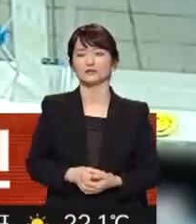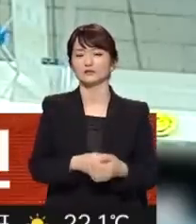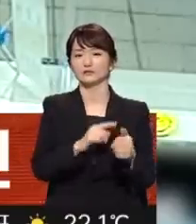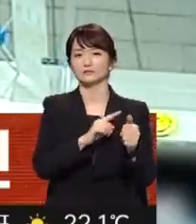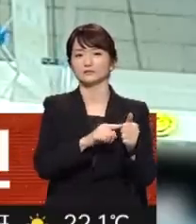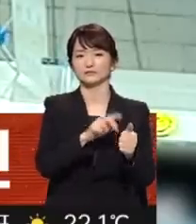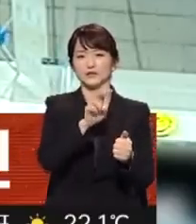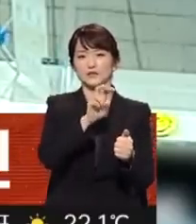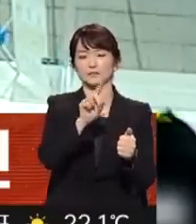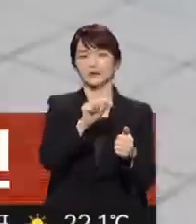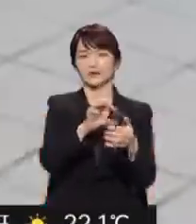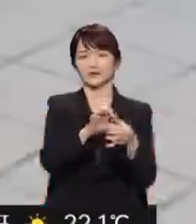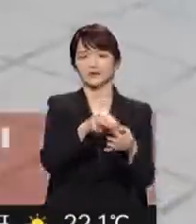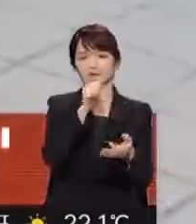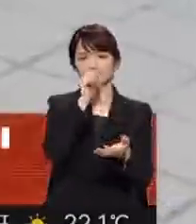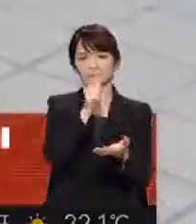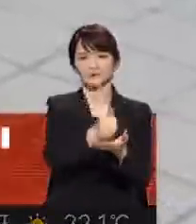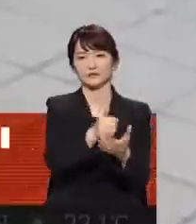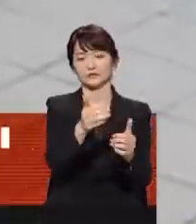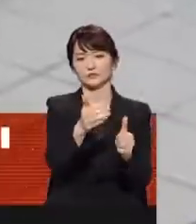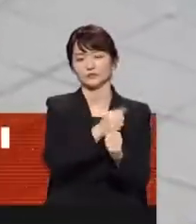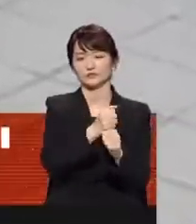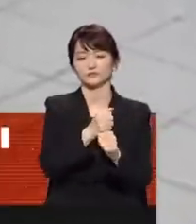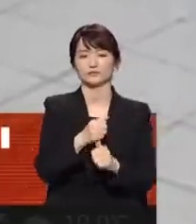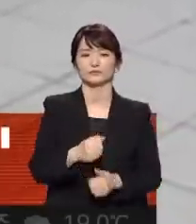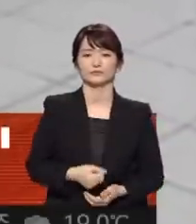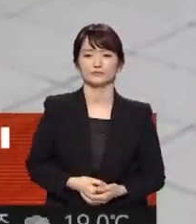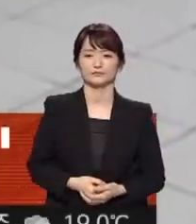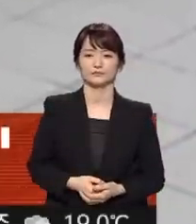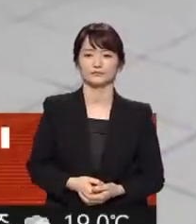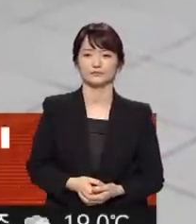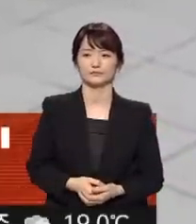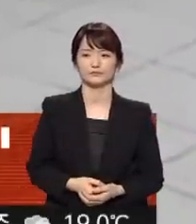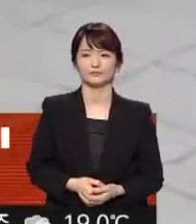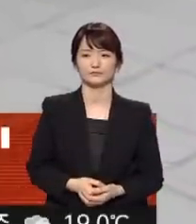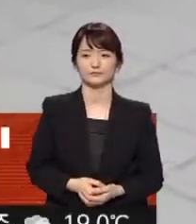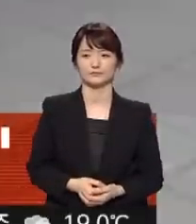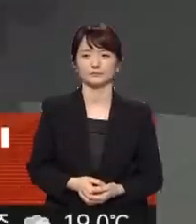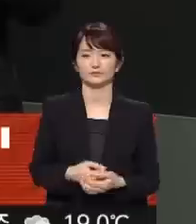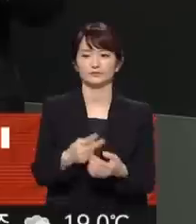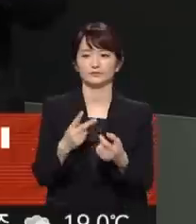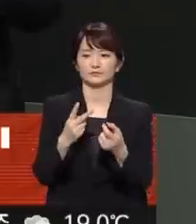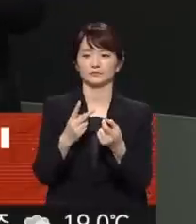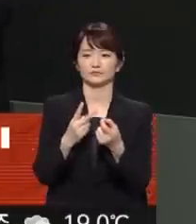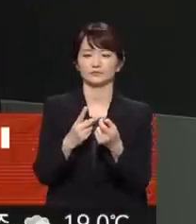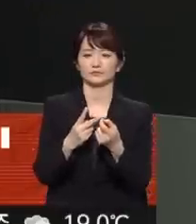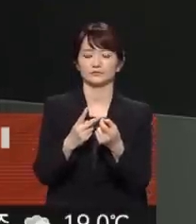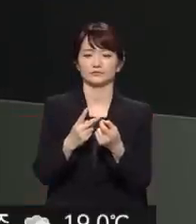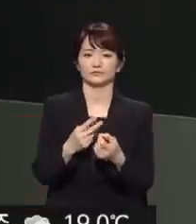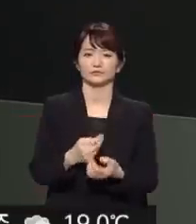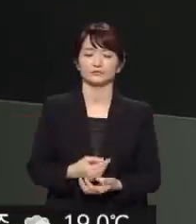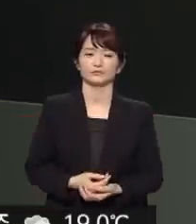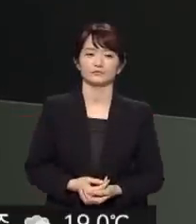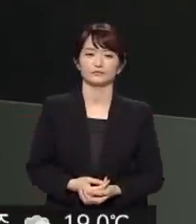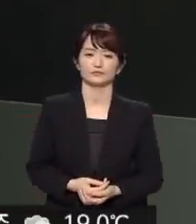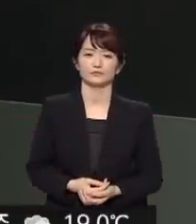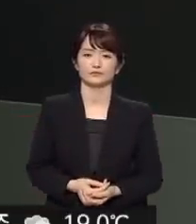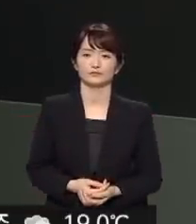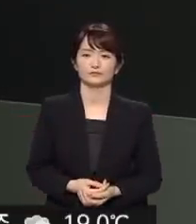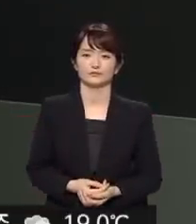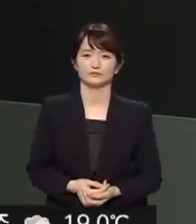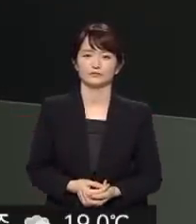남성을 마약류관리법 위반 혐의로 현장 검거했습니다. 그렇군요. 자, 두 번째 뉴스 이어갑니다.